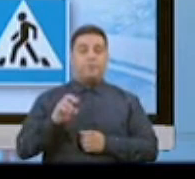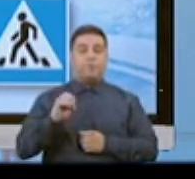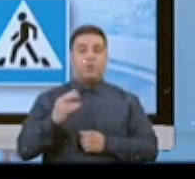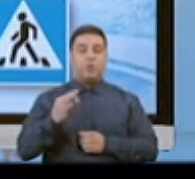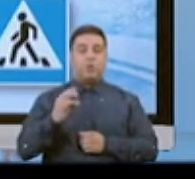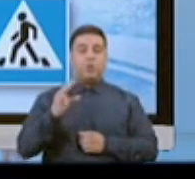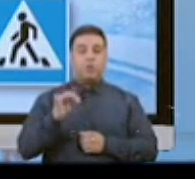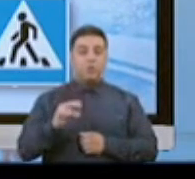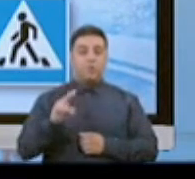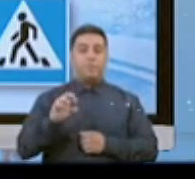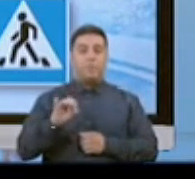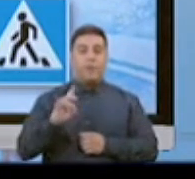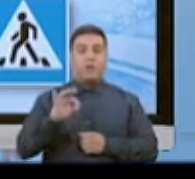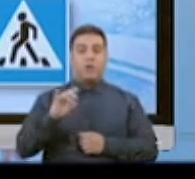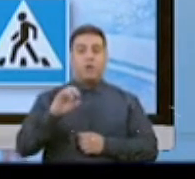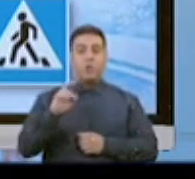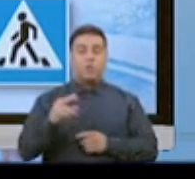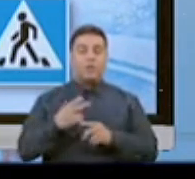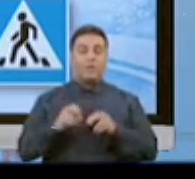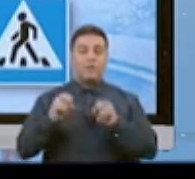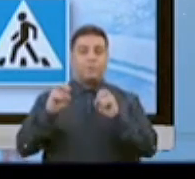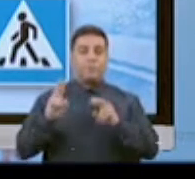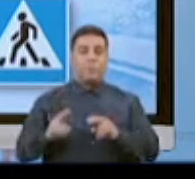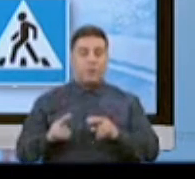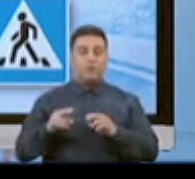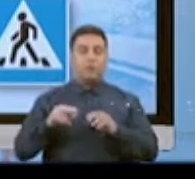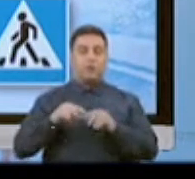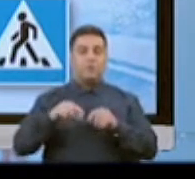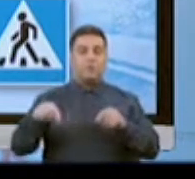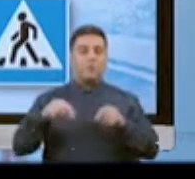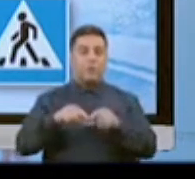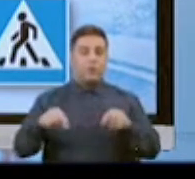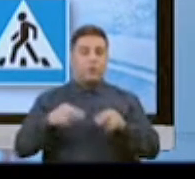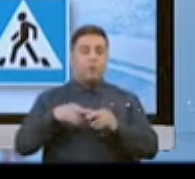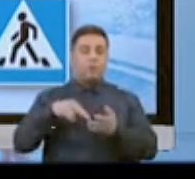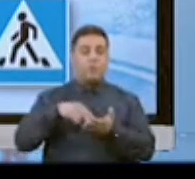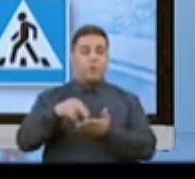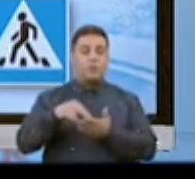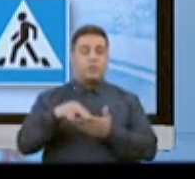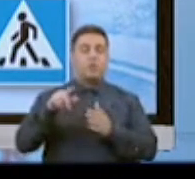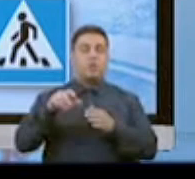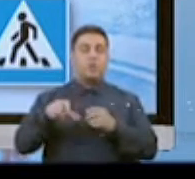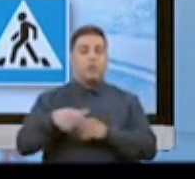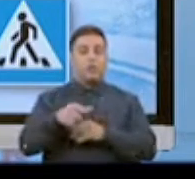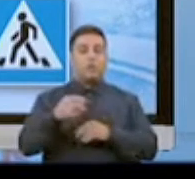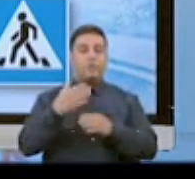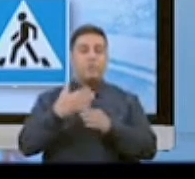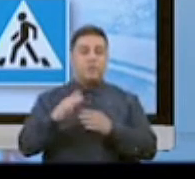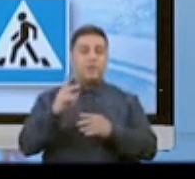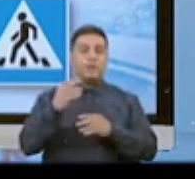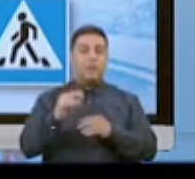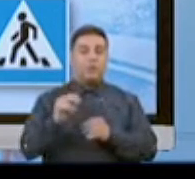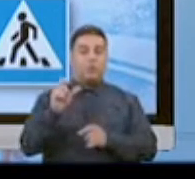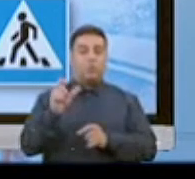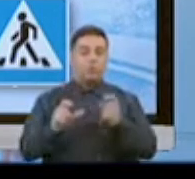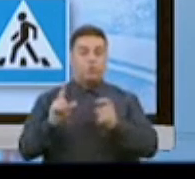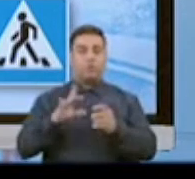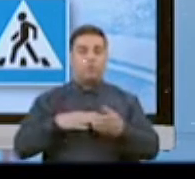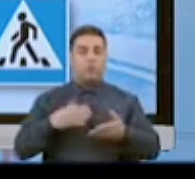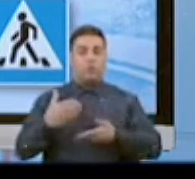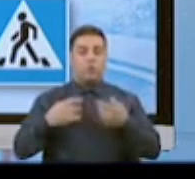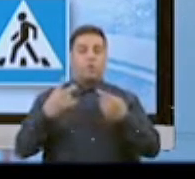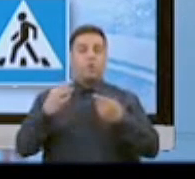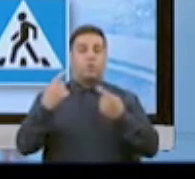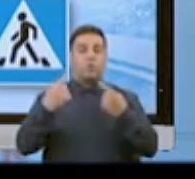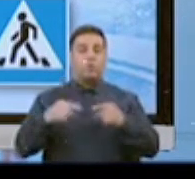Пешеходный переход – это специальная область на проезжей части дороги, выделенная для перехода пешеходов на